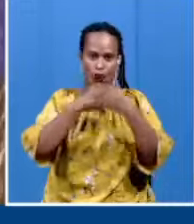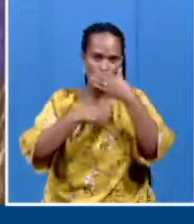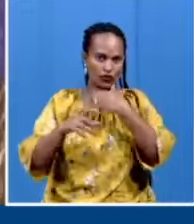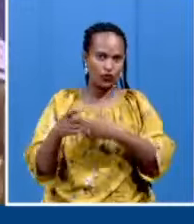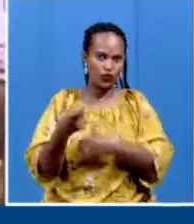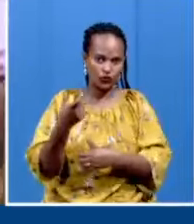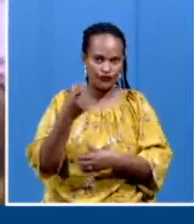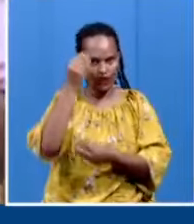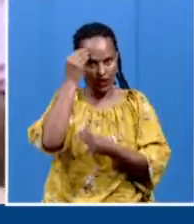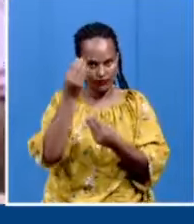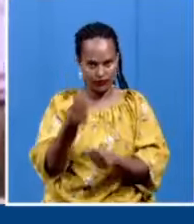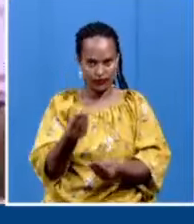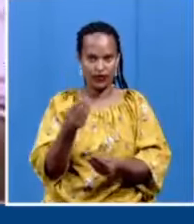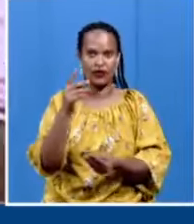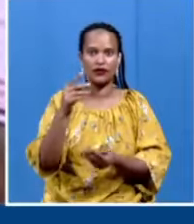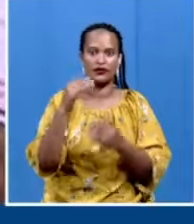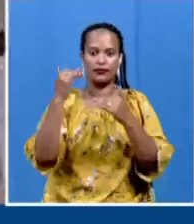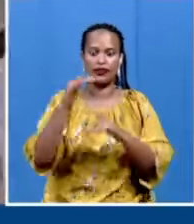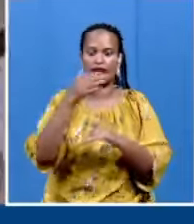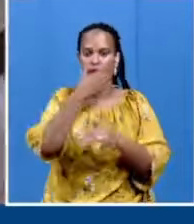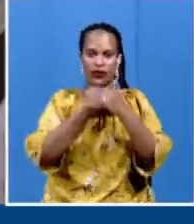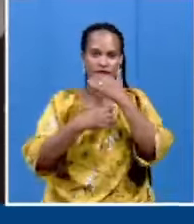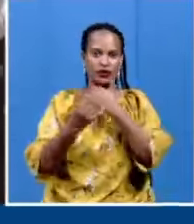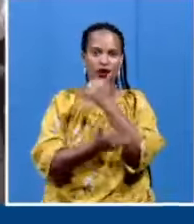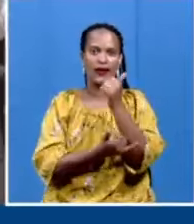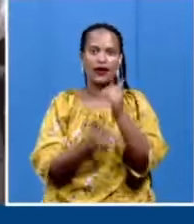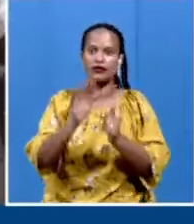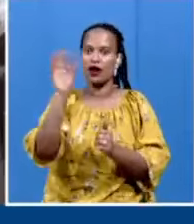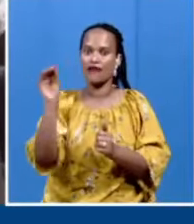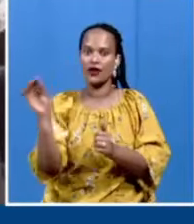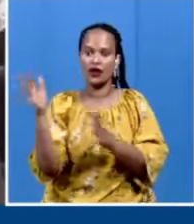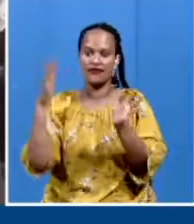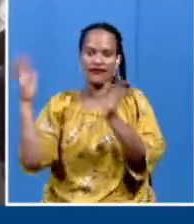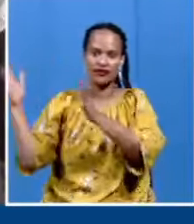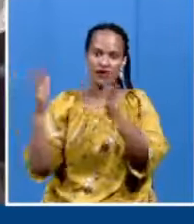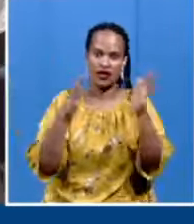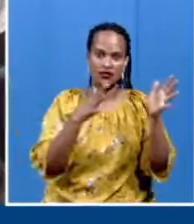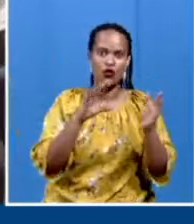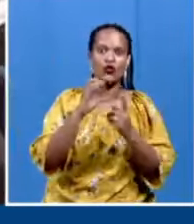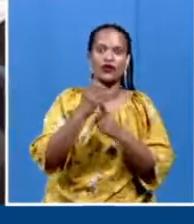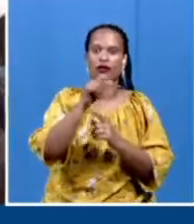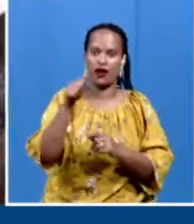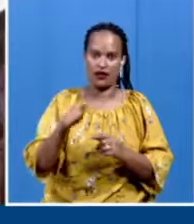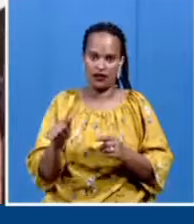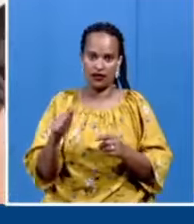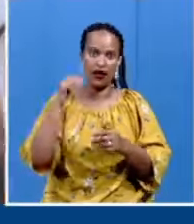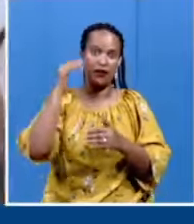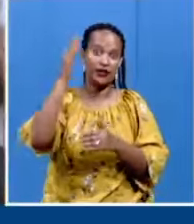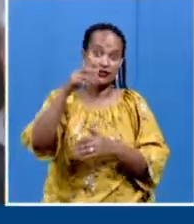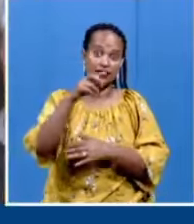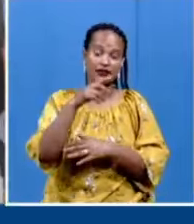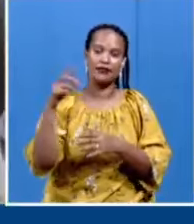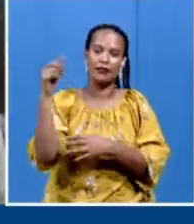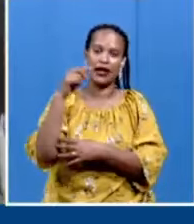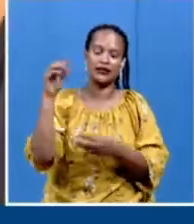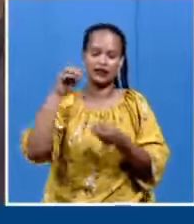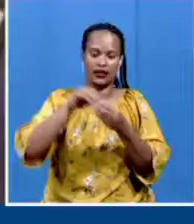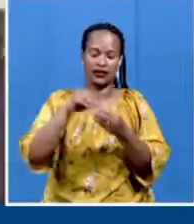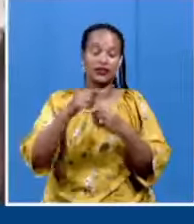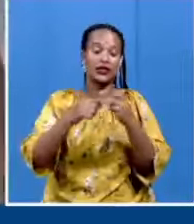ክኾኑ ኣፍሊጦም። እቲ መጠን ሙቀት ካብ ሃገራት ኣፍሪካ ንፋስ ዋዒ ዝሓዘለ ኩነታት ኣየር ኣብ ቀፀልቲ መዓልትታት